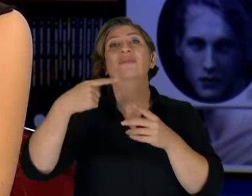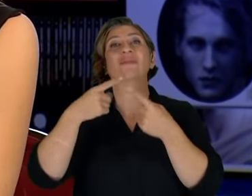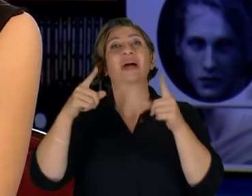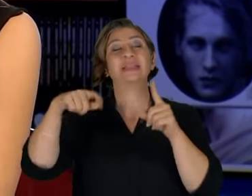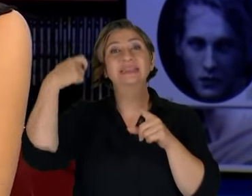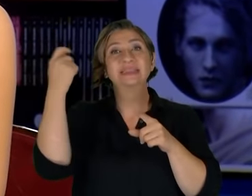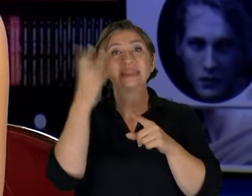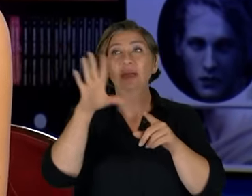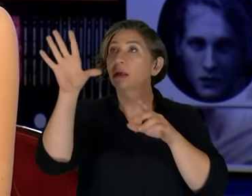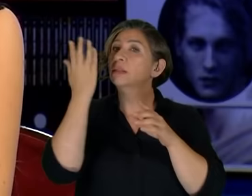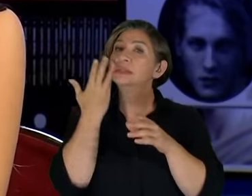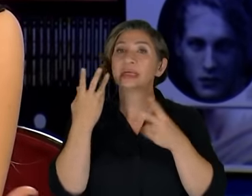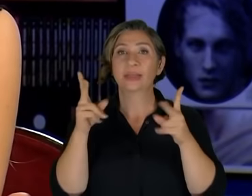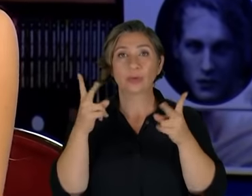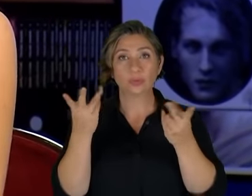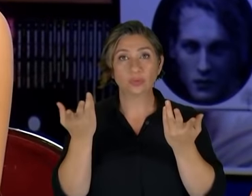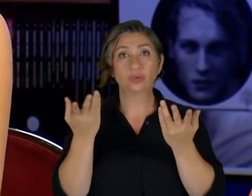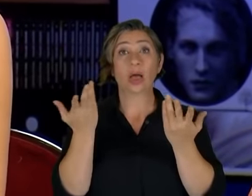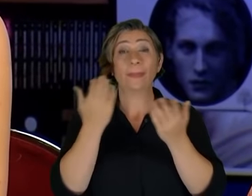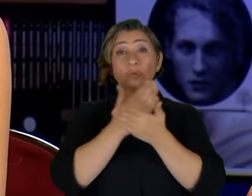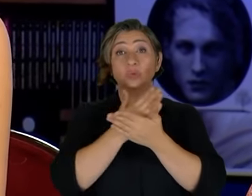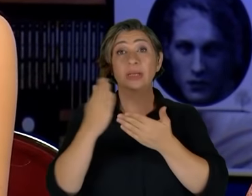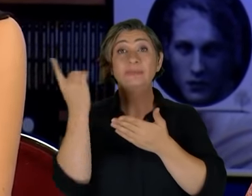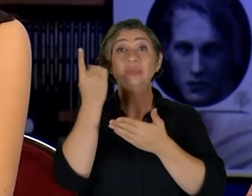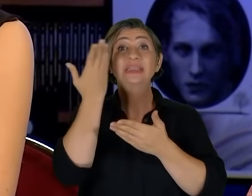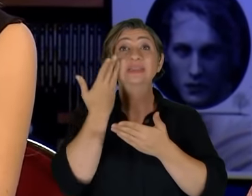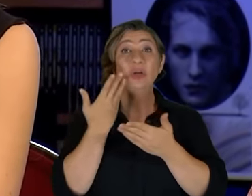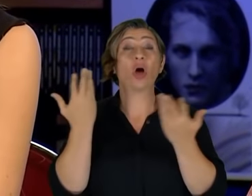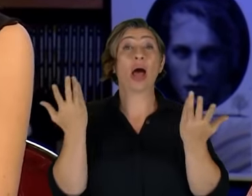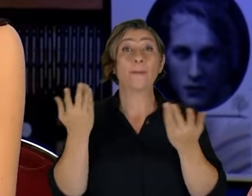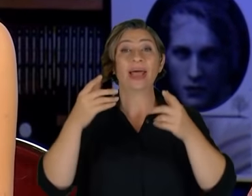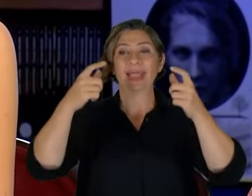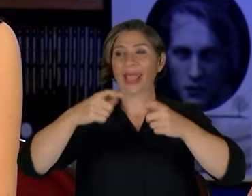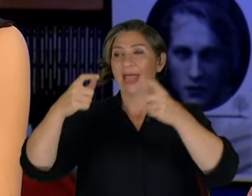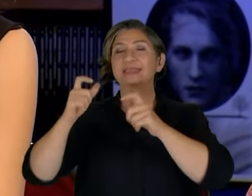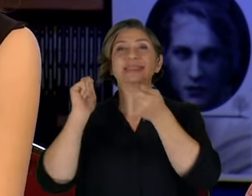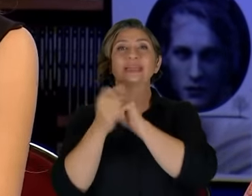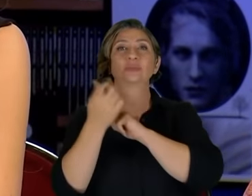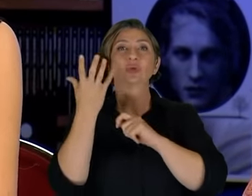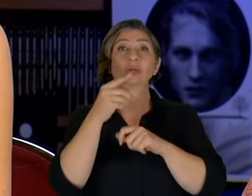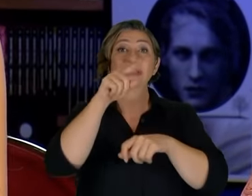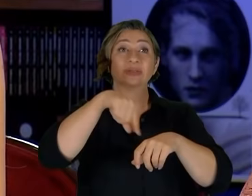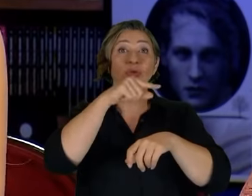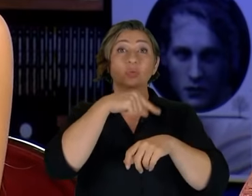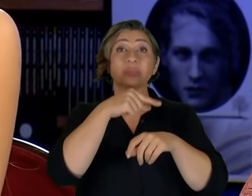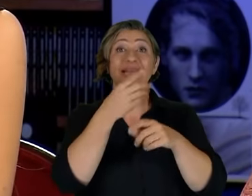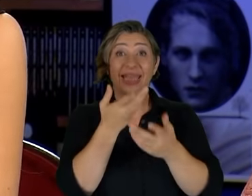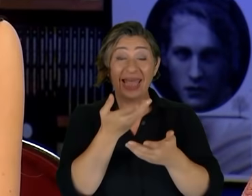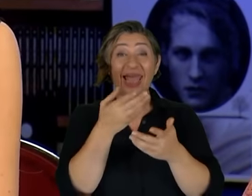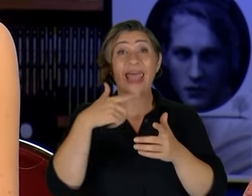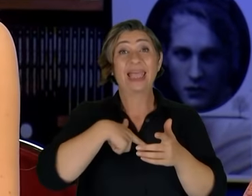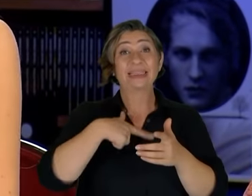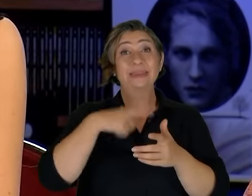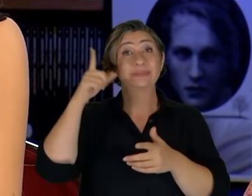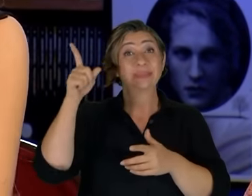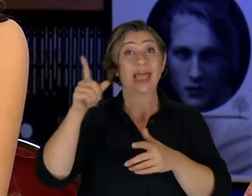dizileri farklı yerlerden izleme şansımız var. Aslında sürekli bir şeyler izleniyor. Sadece mekanlar değişmiş oluyor. Sizin döneminizde de muhtemelen